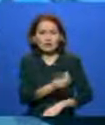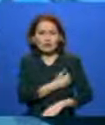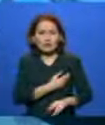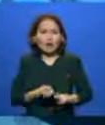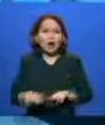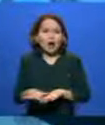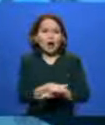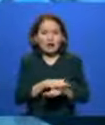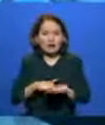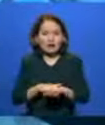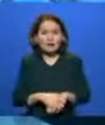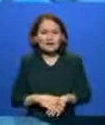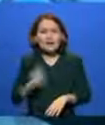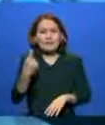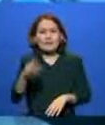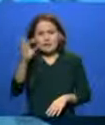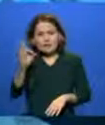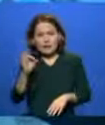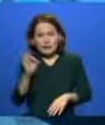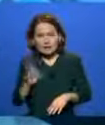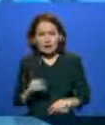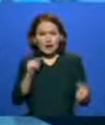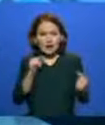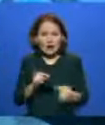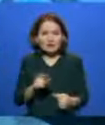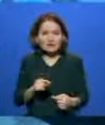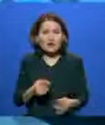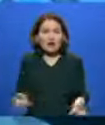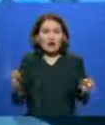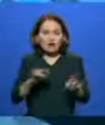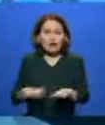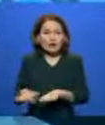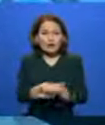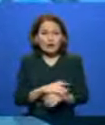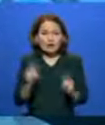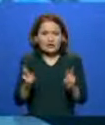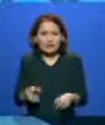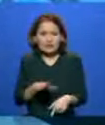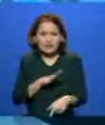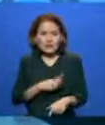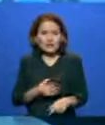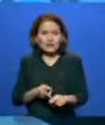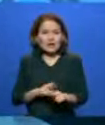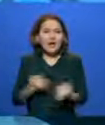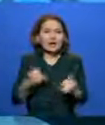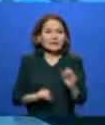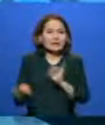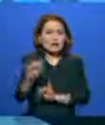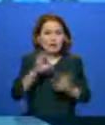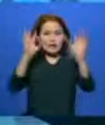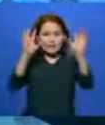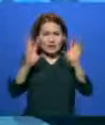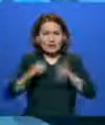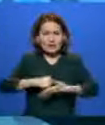шараға халықтың бір бөлігі қарсылық білдіргенімен кейбіреулер үшін отбасын асыраудың жалғыз амалы болып отыр. Қаншама талқылаудан өткен